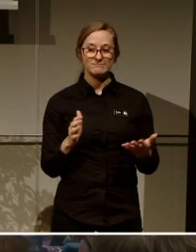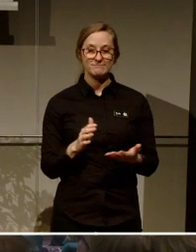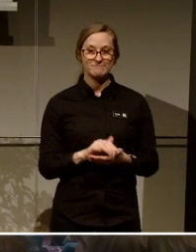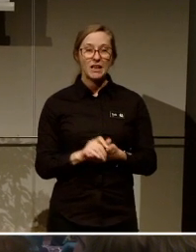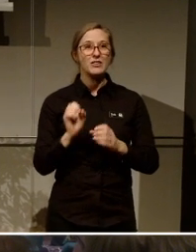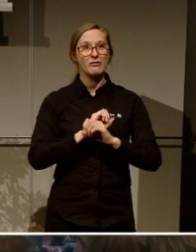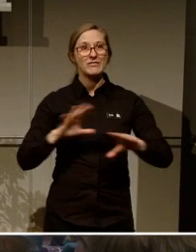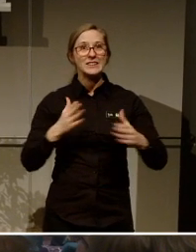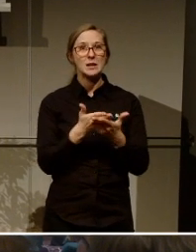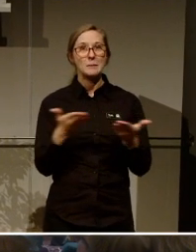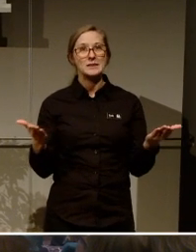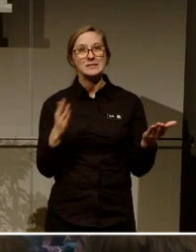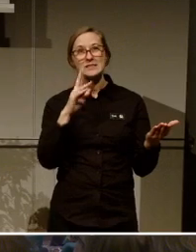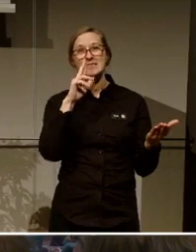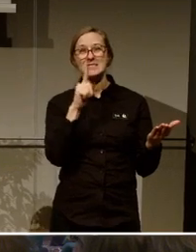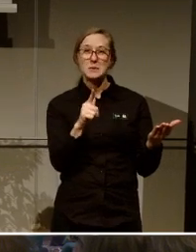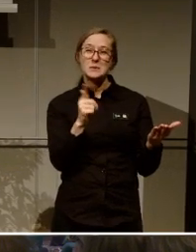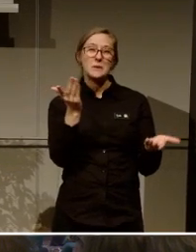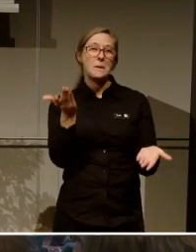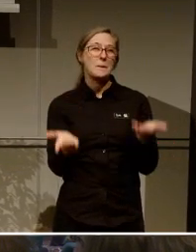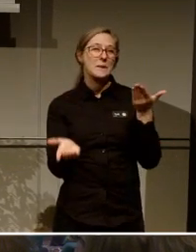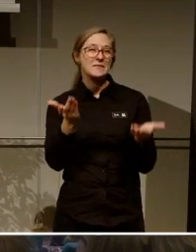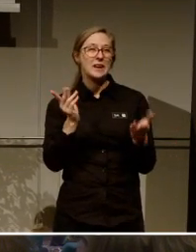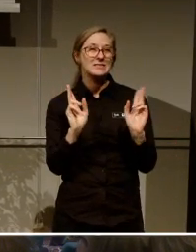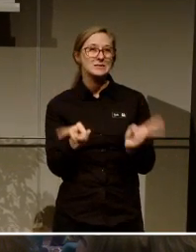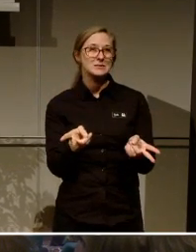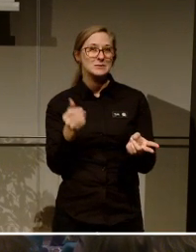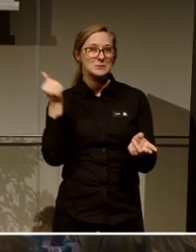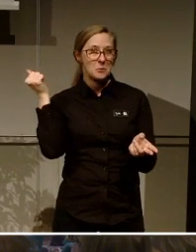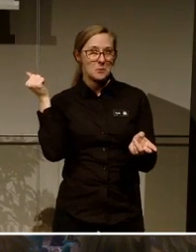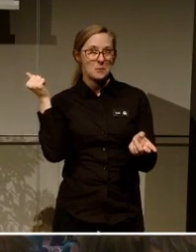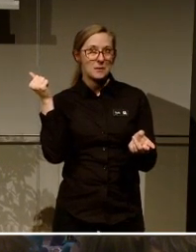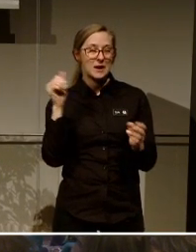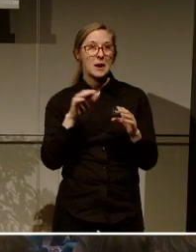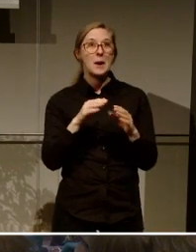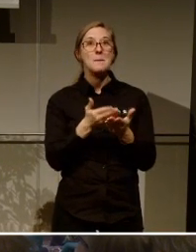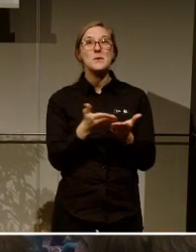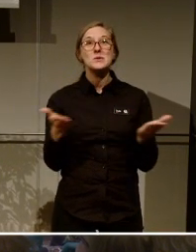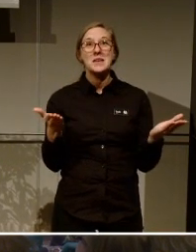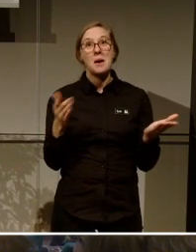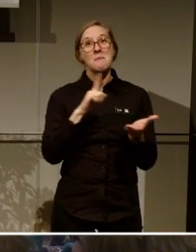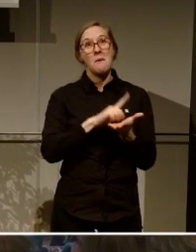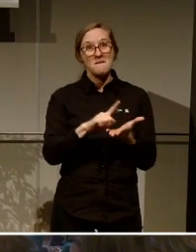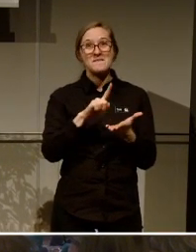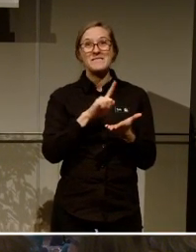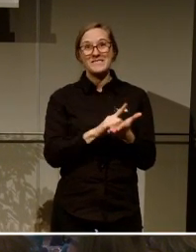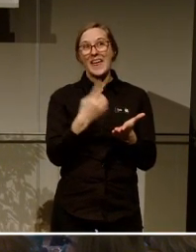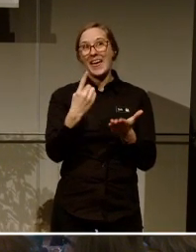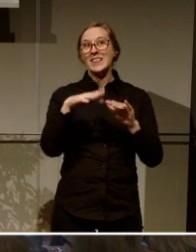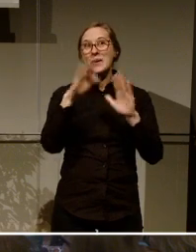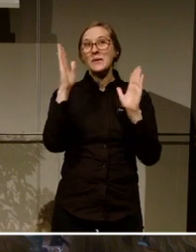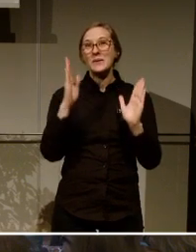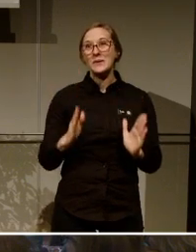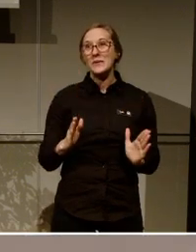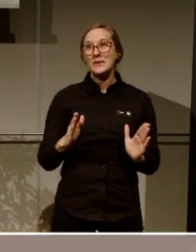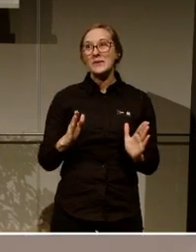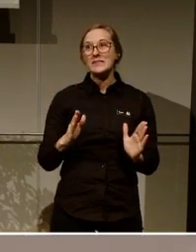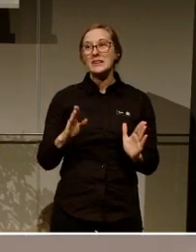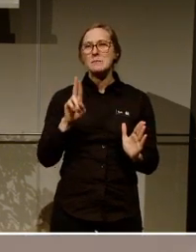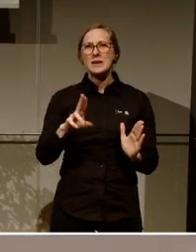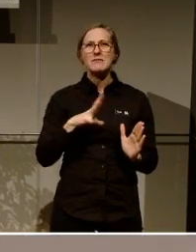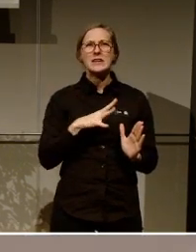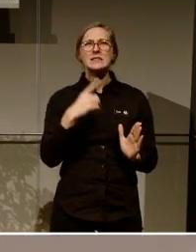de flesta museer ser ju liksom ut ungefär så här. Ett museum är ju ofta ett hus. Det finns faktiskt bara ett enda museum